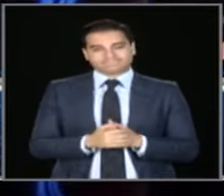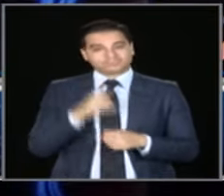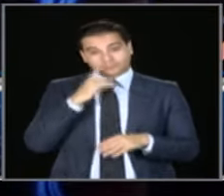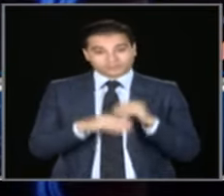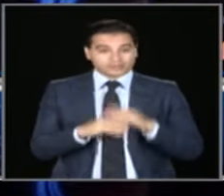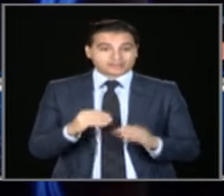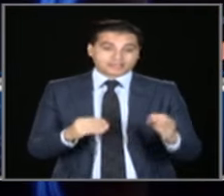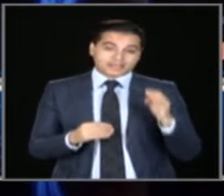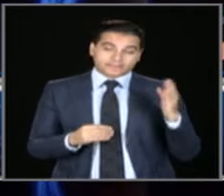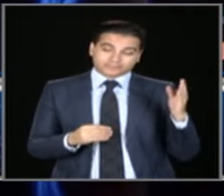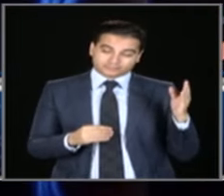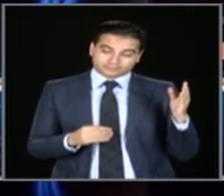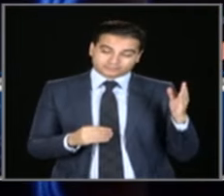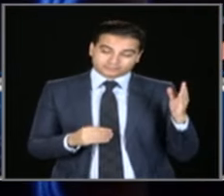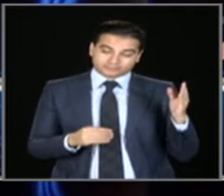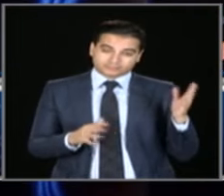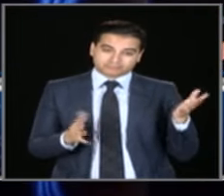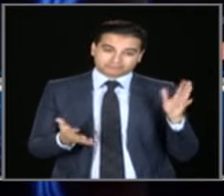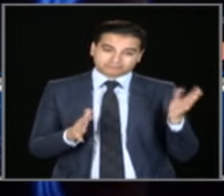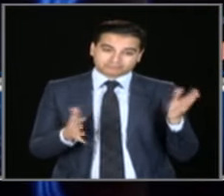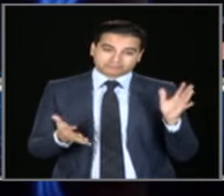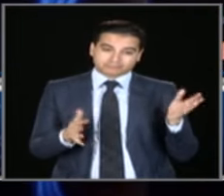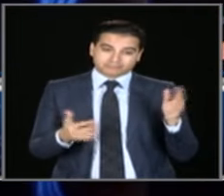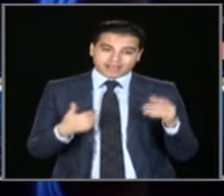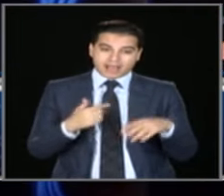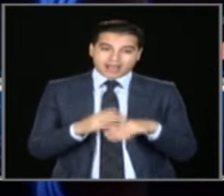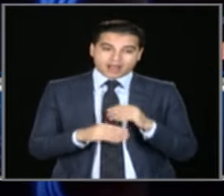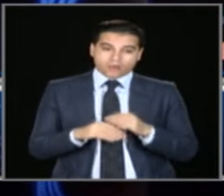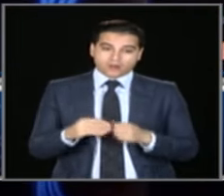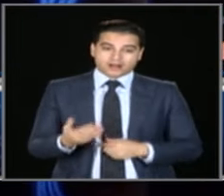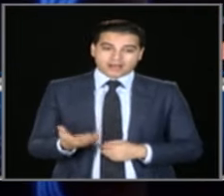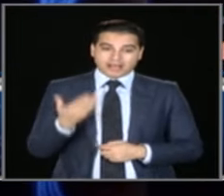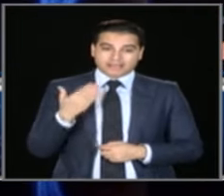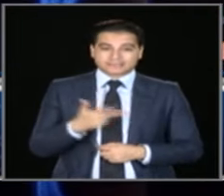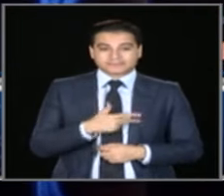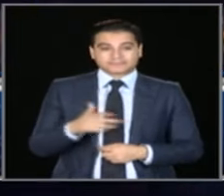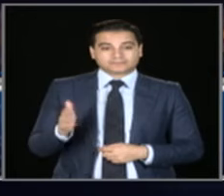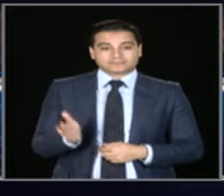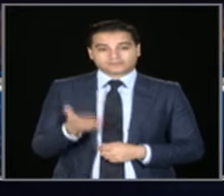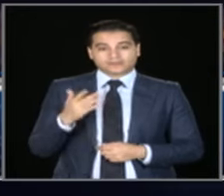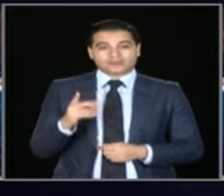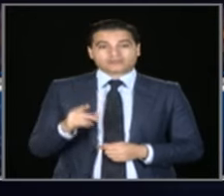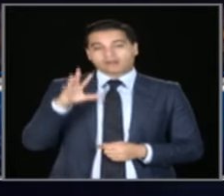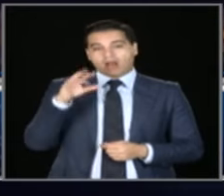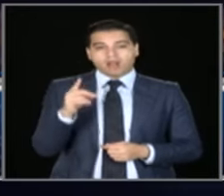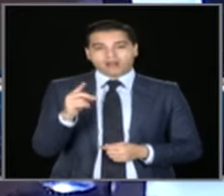في إجابة؟ حاول نروح لحد يكون مات أو أي حاجة، يعني هنقول طاهر وطار.